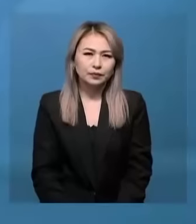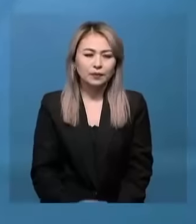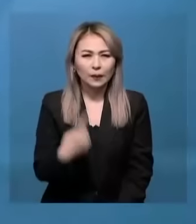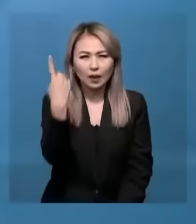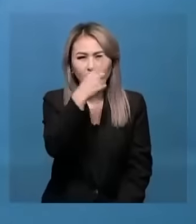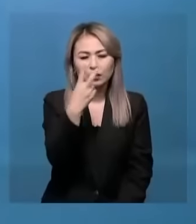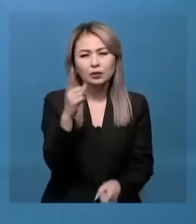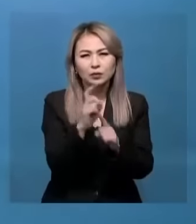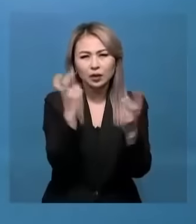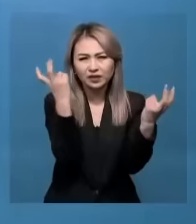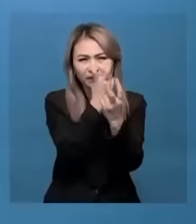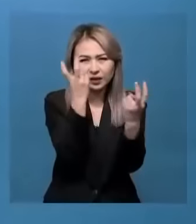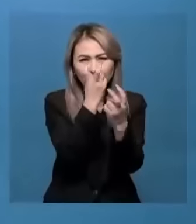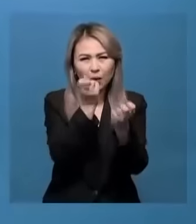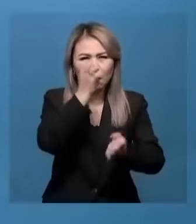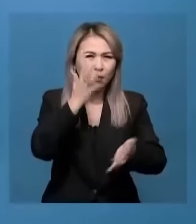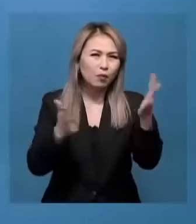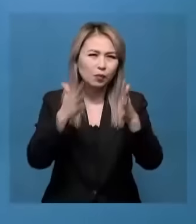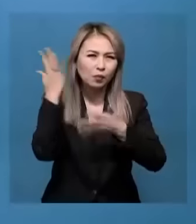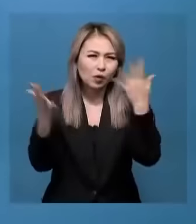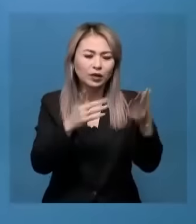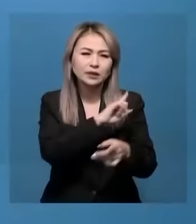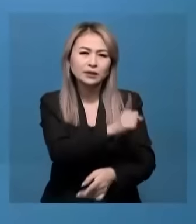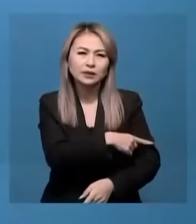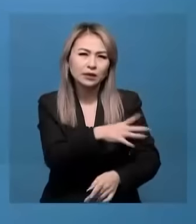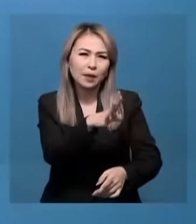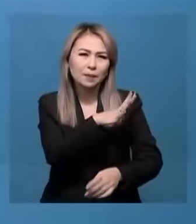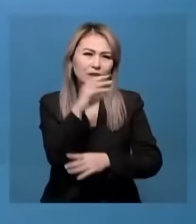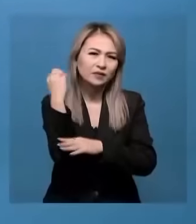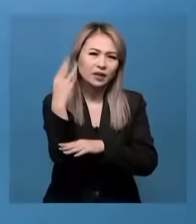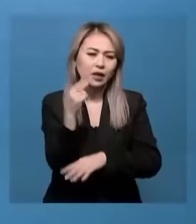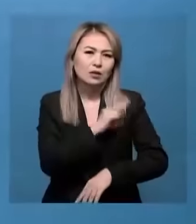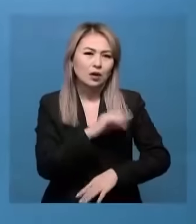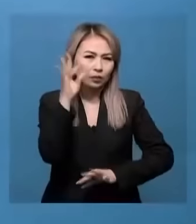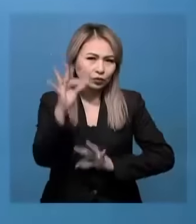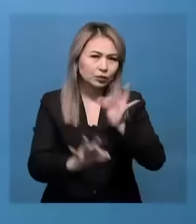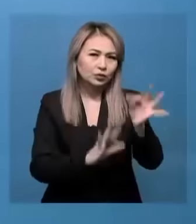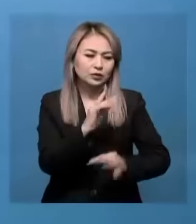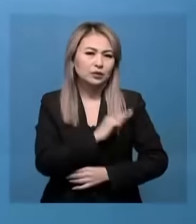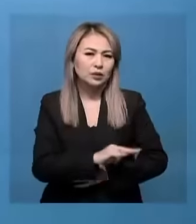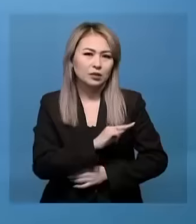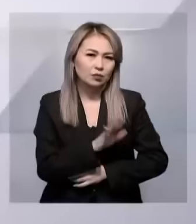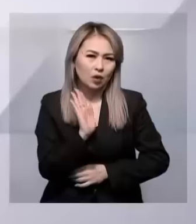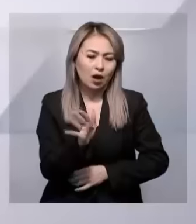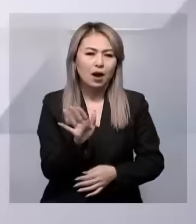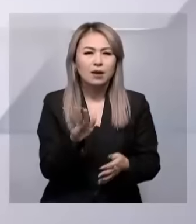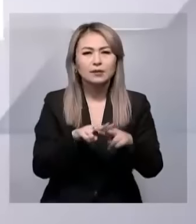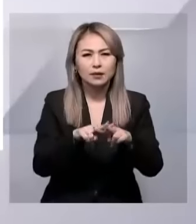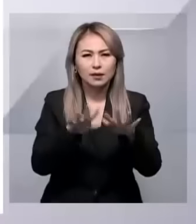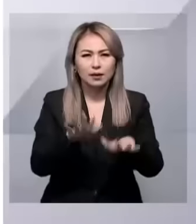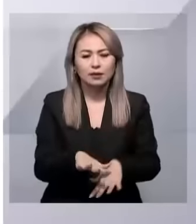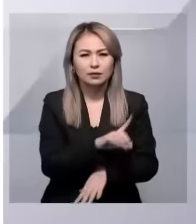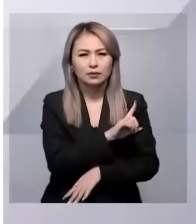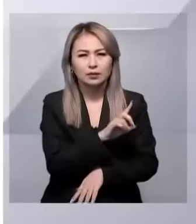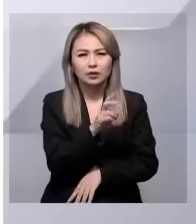Бет қаратпайтын ақтүтек боранға қарамастан жедел көмек қызметінің мамандары тұрғындарға тәулік бойы үздіксіз қызмет көрсетуде.